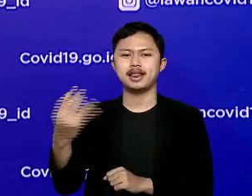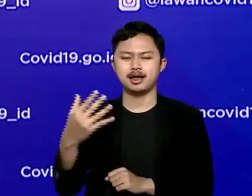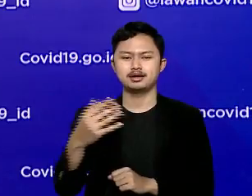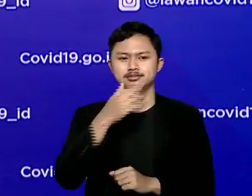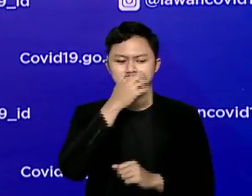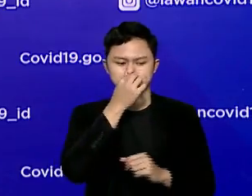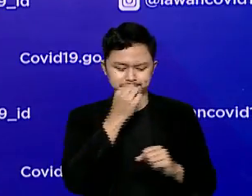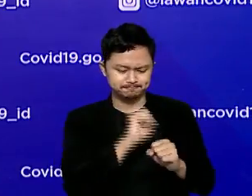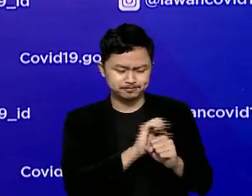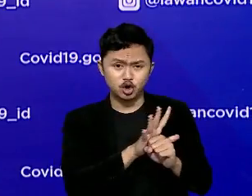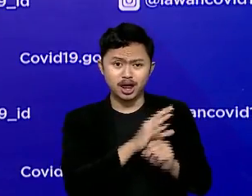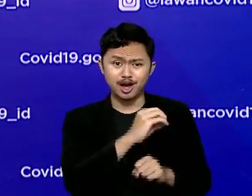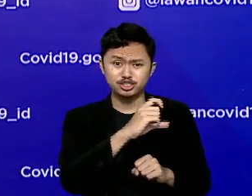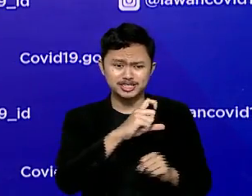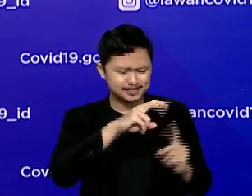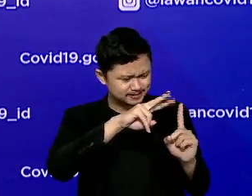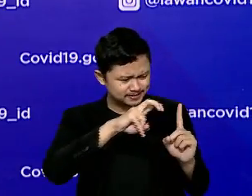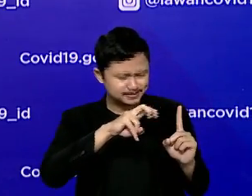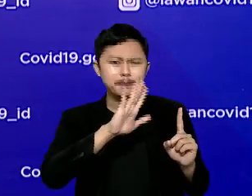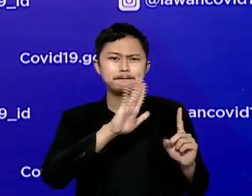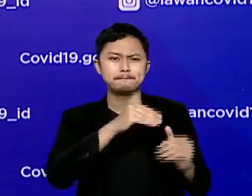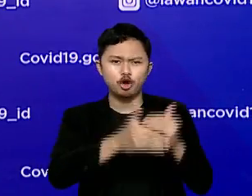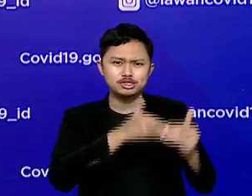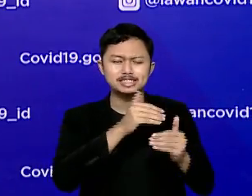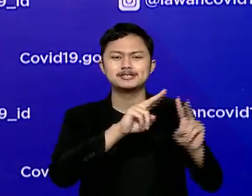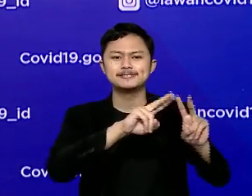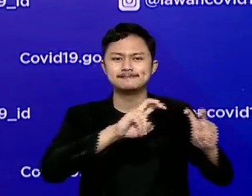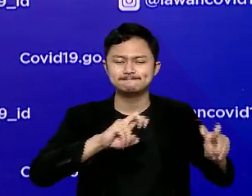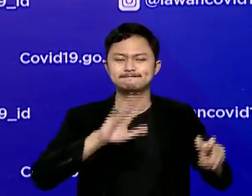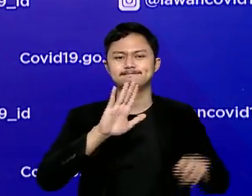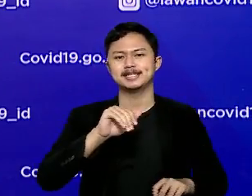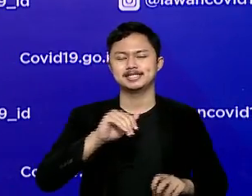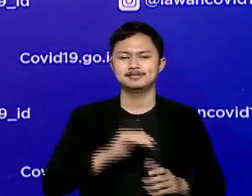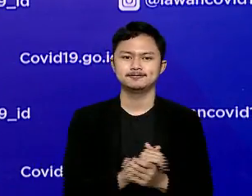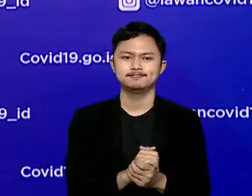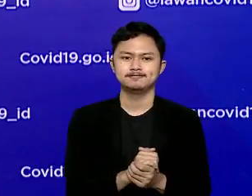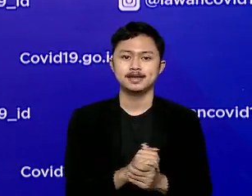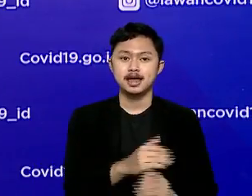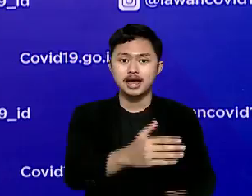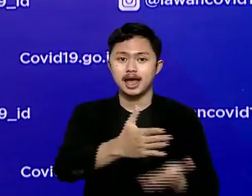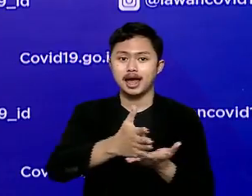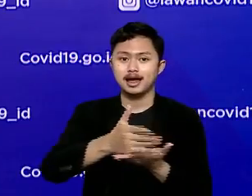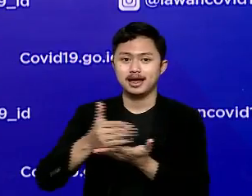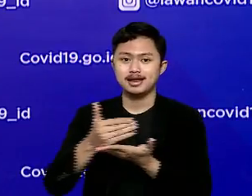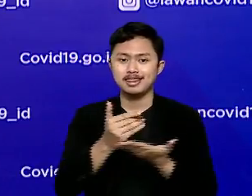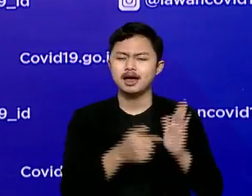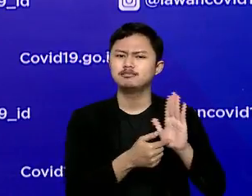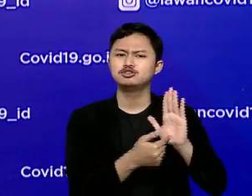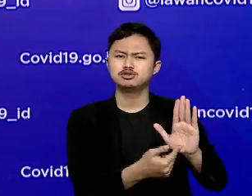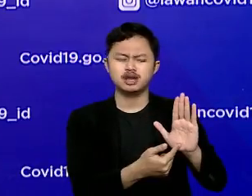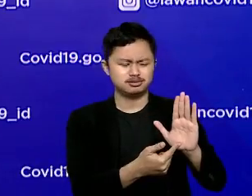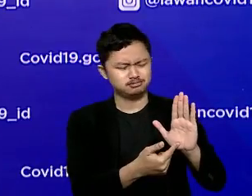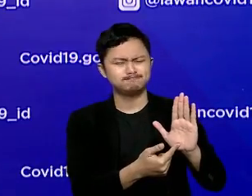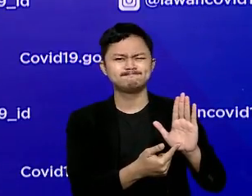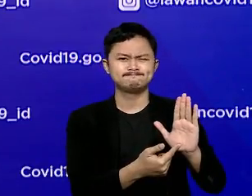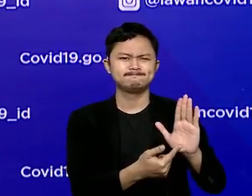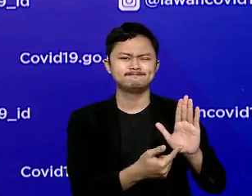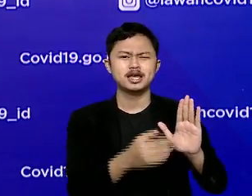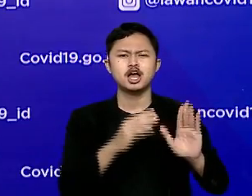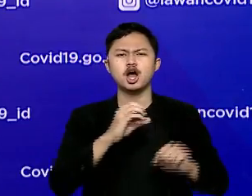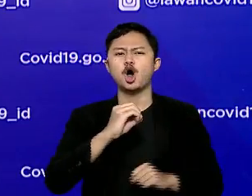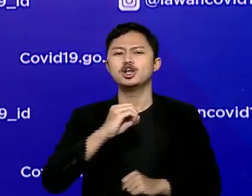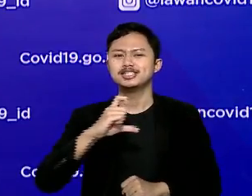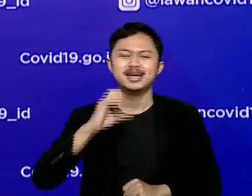masih belum dapat disimpulkan. Data-data awal menunjukkan adanya kecenderungan gejala yang lebih ringan pada